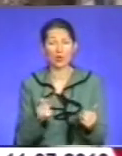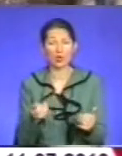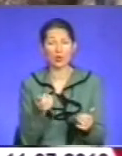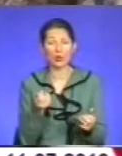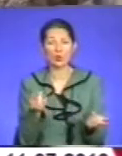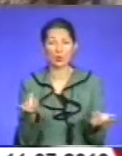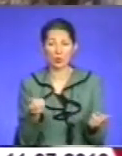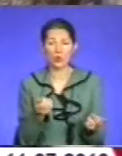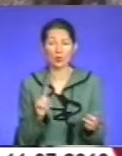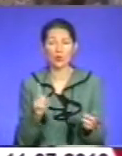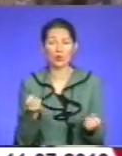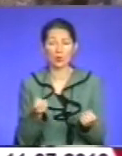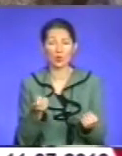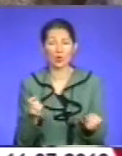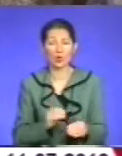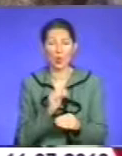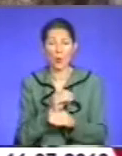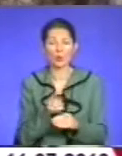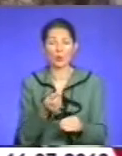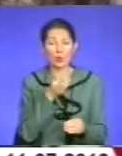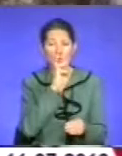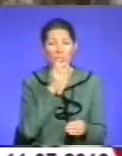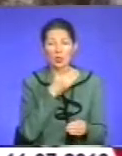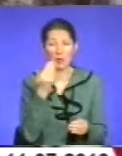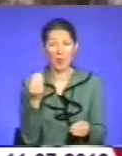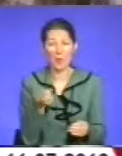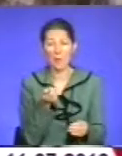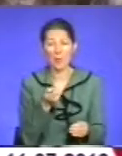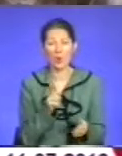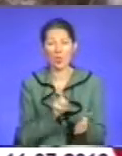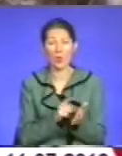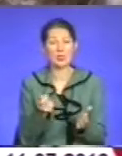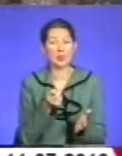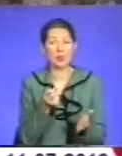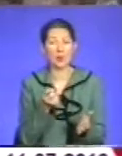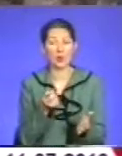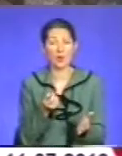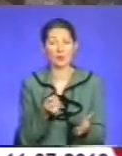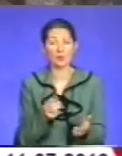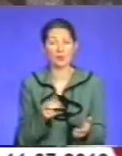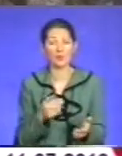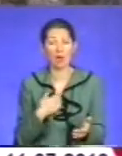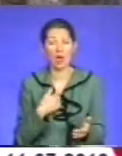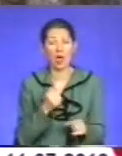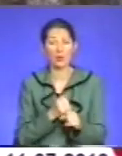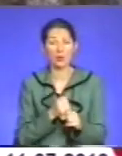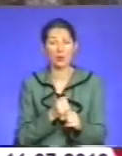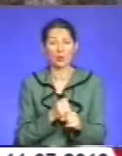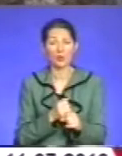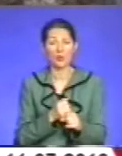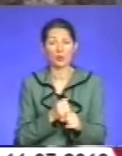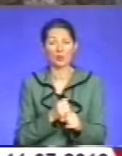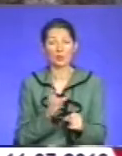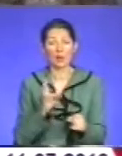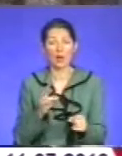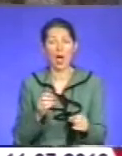а то зарплат нема, зарплати мінімальні, пенсії мінімальні, яка негативна. Тим більше я працював машиністом на залізній дорозі